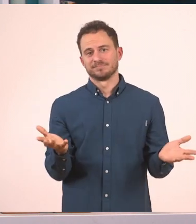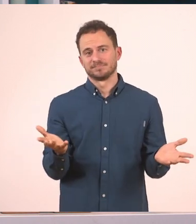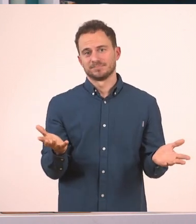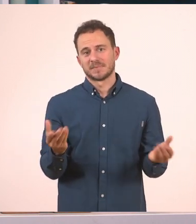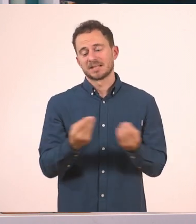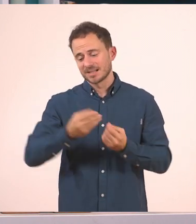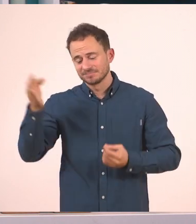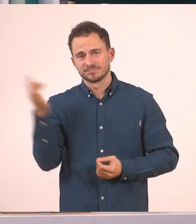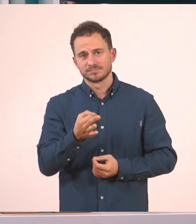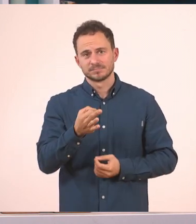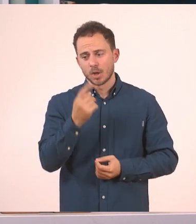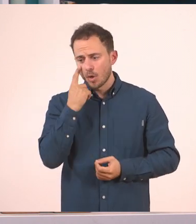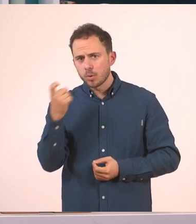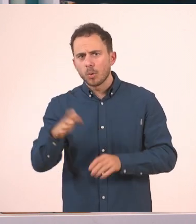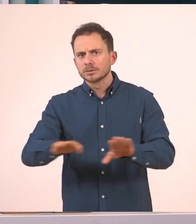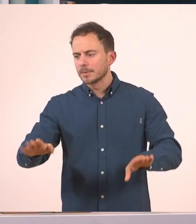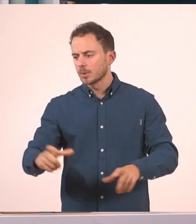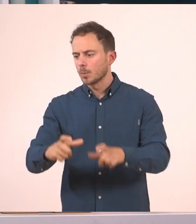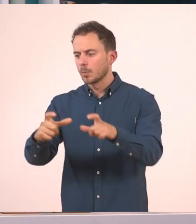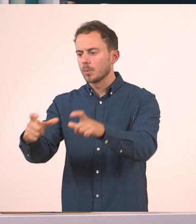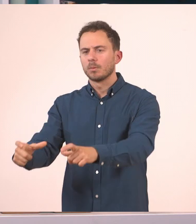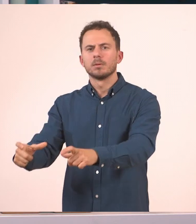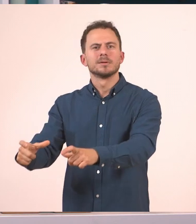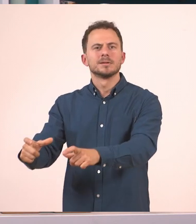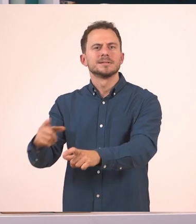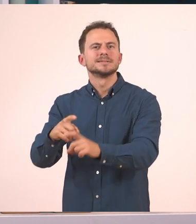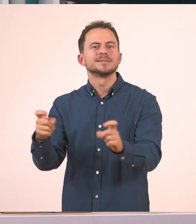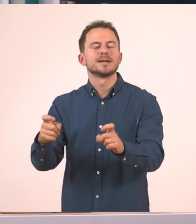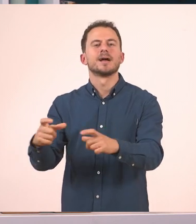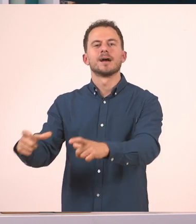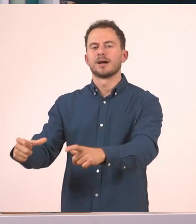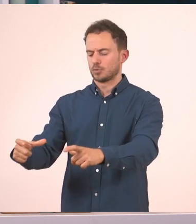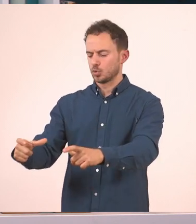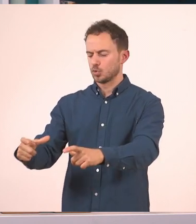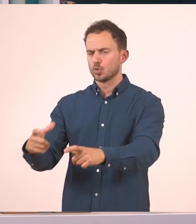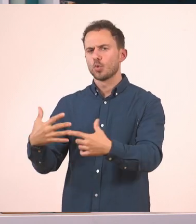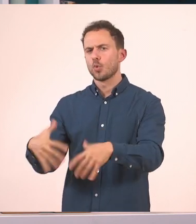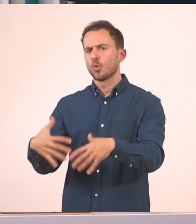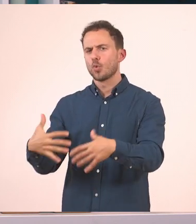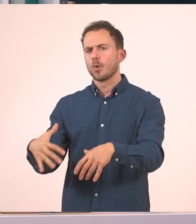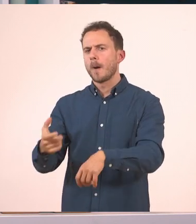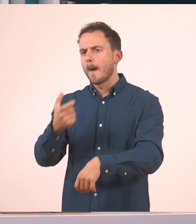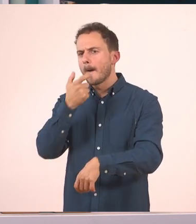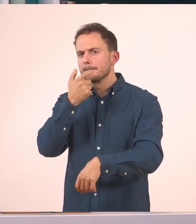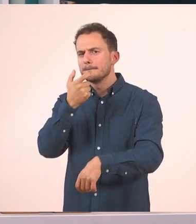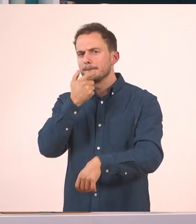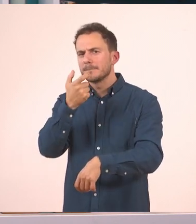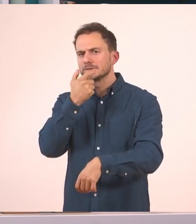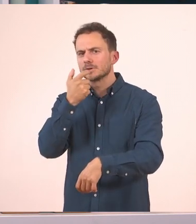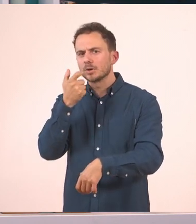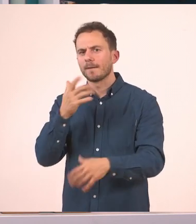Και είχα μπροστά εκεί στο τραπέζι, στο σαλόνι όπως καθόμουνα, και ένα πιάτο με 5